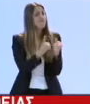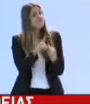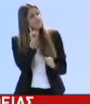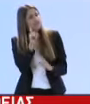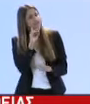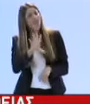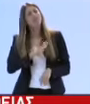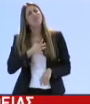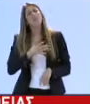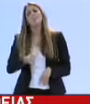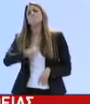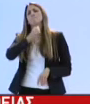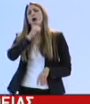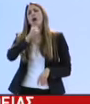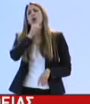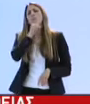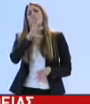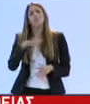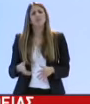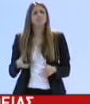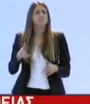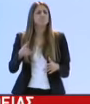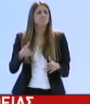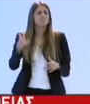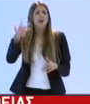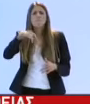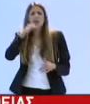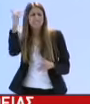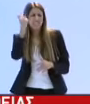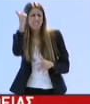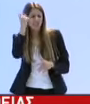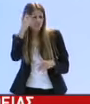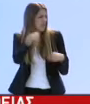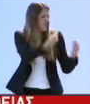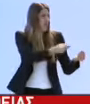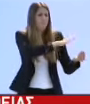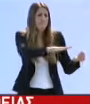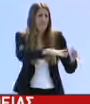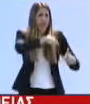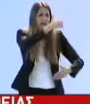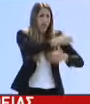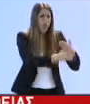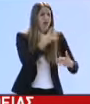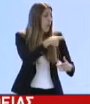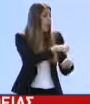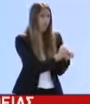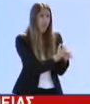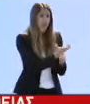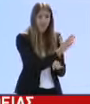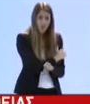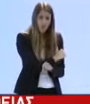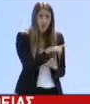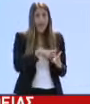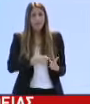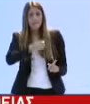θέλουμε παππούδες οι οποίοι να συντηρούν τα άνεργα παιδιά και εγγόνια. Αλλά δεν θέλουμε και παππούδες οι οποίοι να